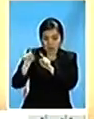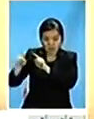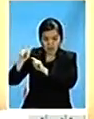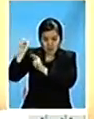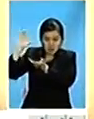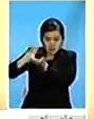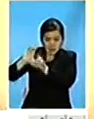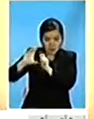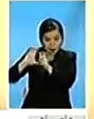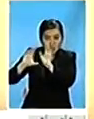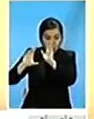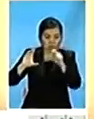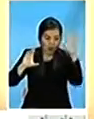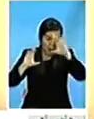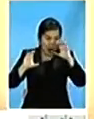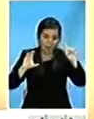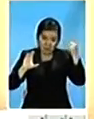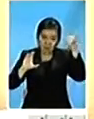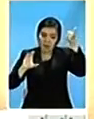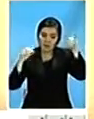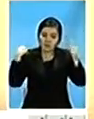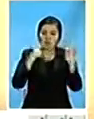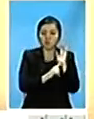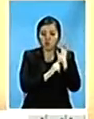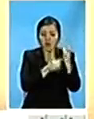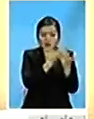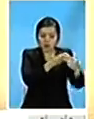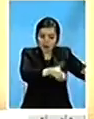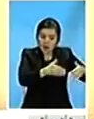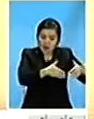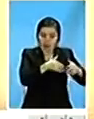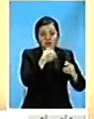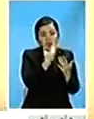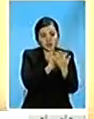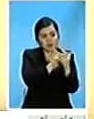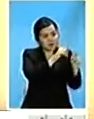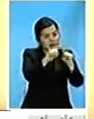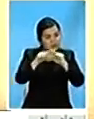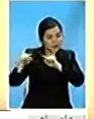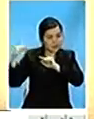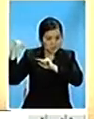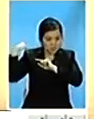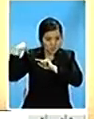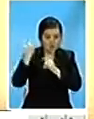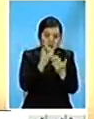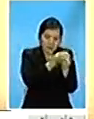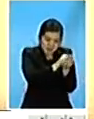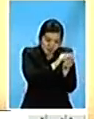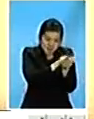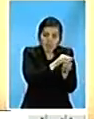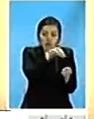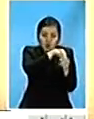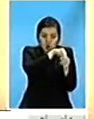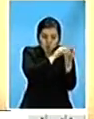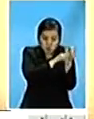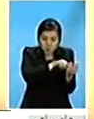จากเงินงบประมาณได้เช่นเงินรายได้หรือเงินนอกงบประมาณหรือเงินสะสมที่คงเหลืออยู่ในหน่วย